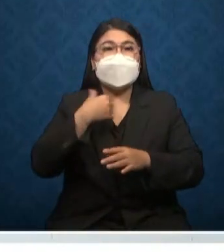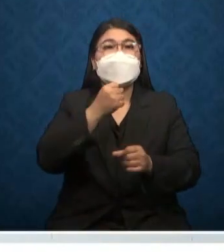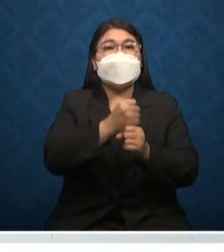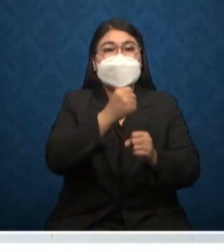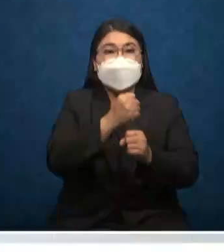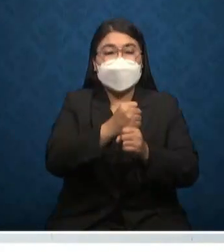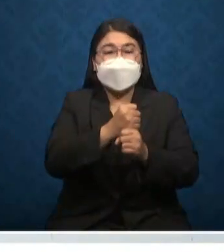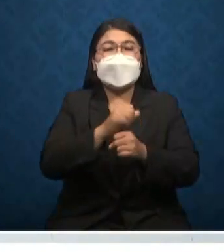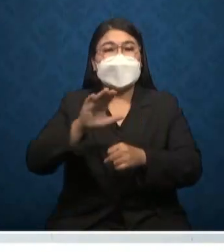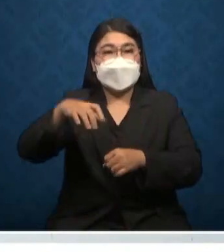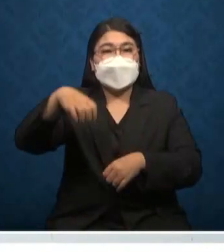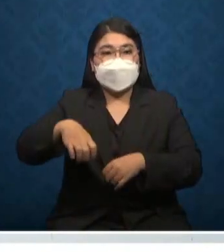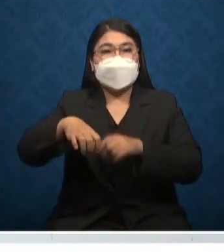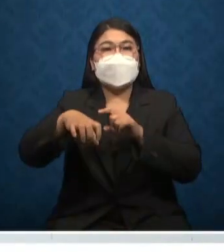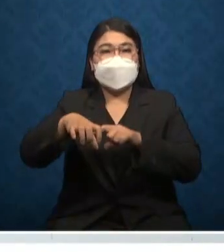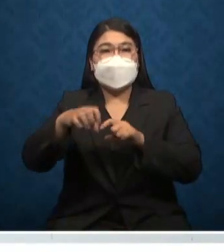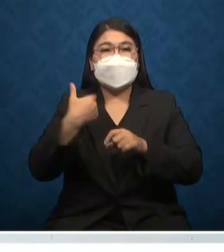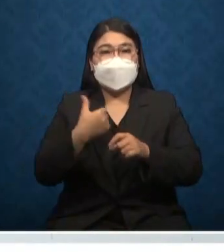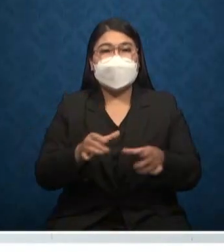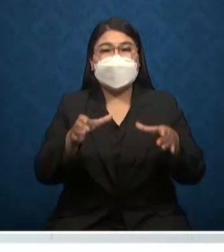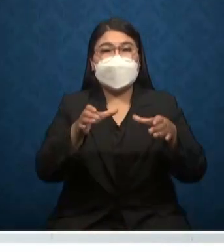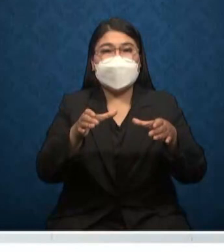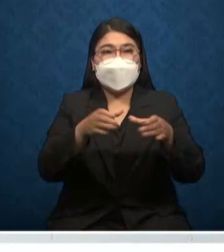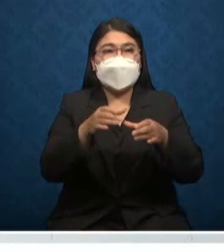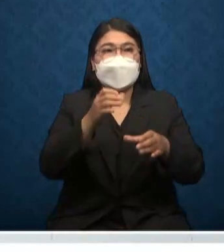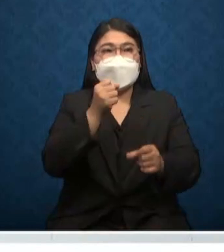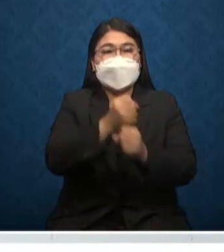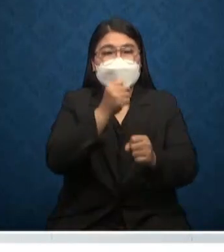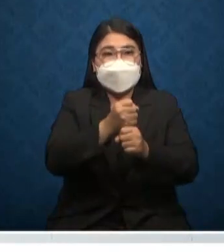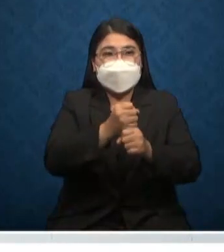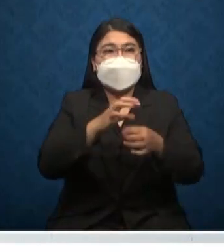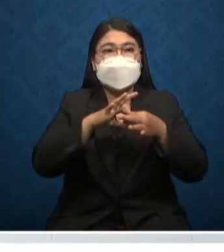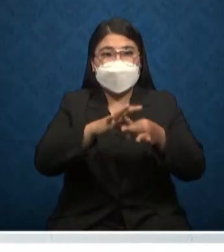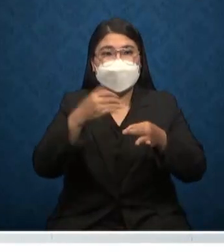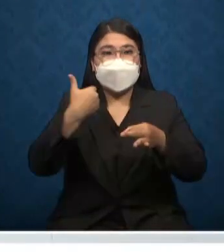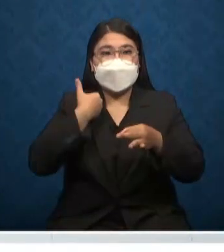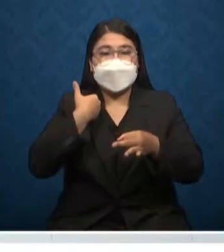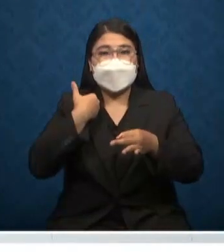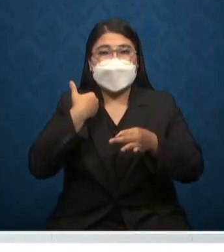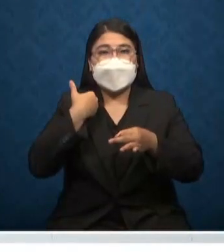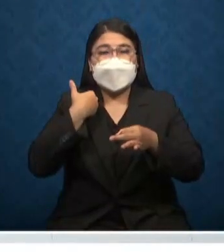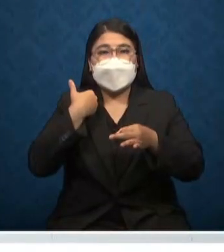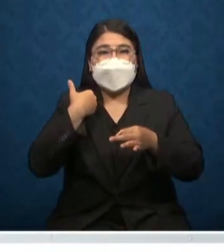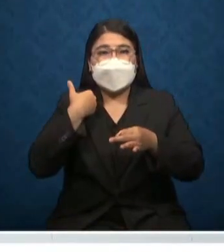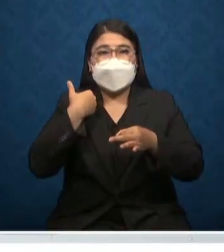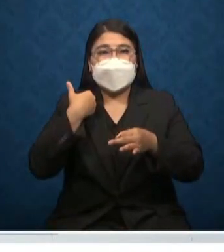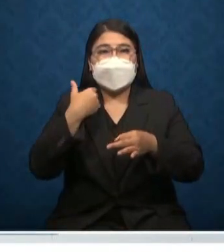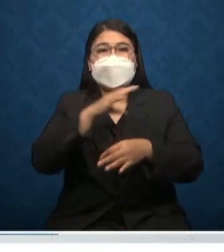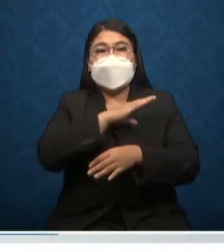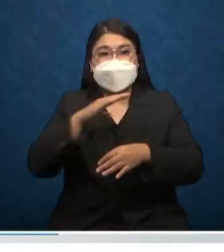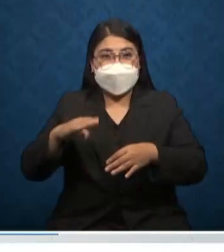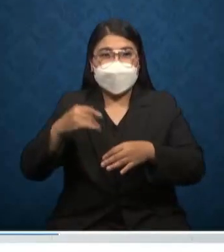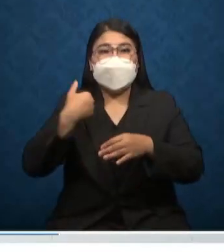ครับร่วมกับองค์กรที่เกี่ยวข้องครับได้มีการหารือกับประเทศบราซิลนะครับเพื่อที่จะยุติข้อพิพาท